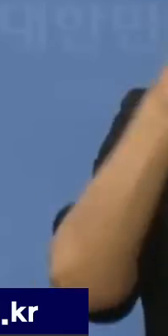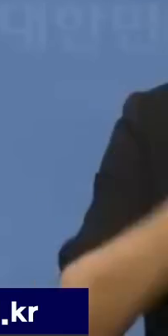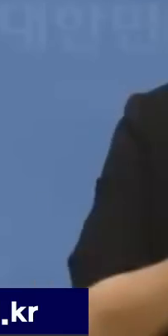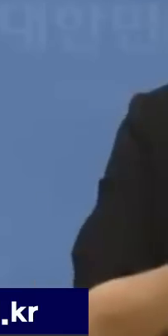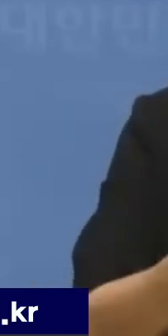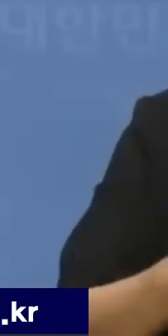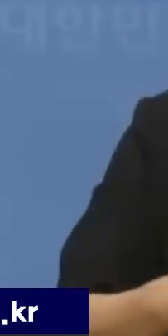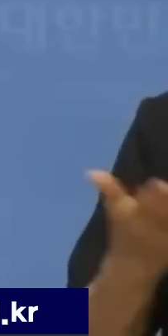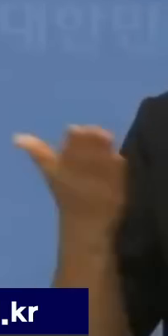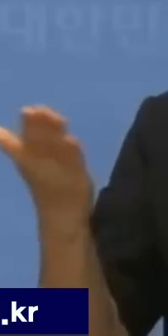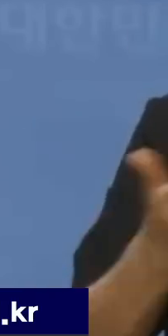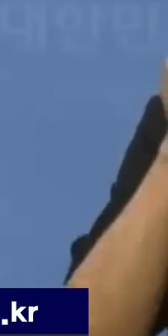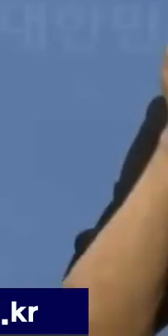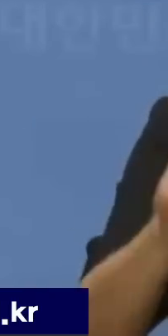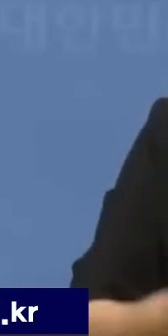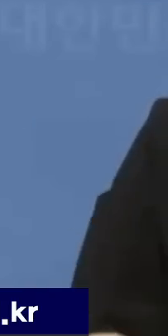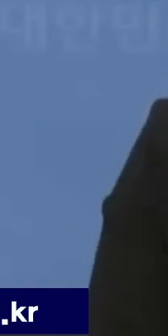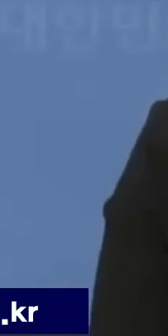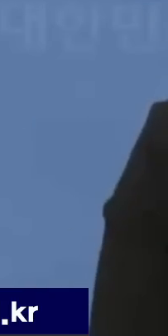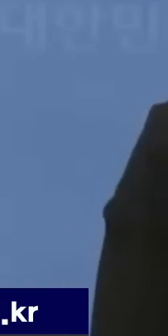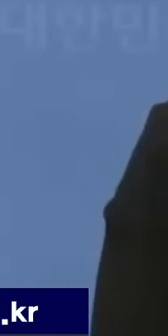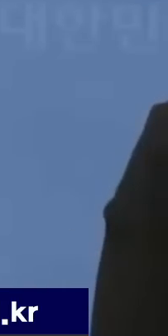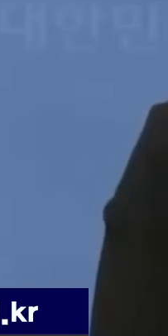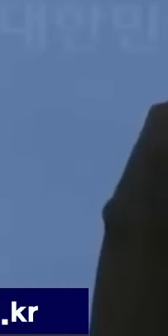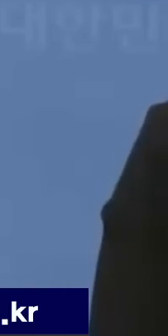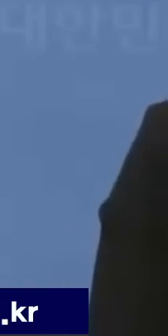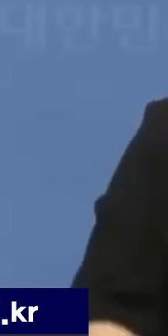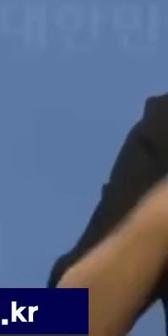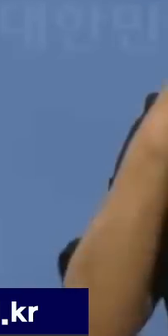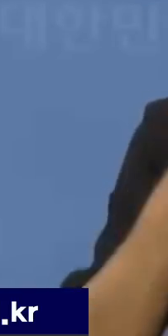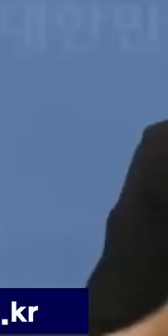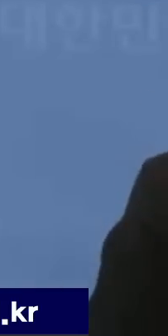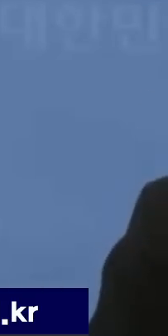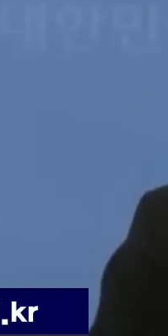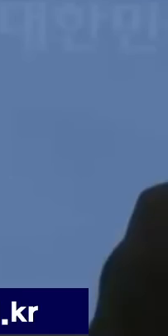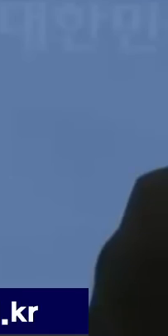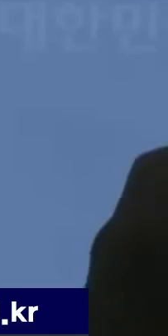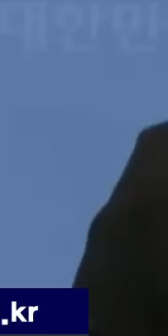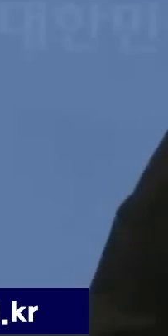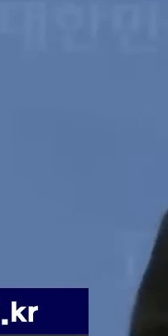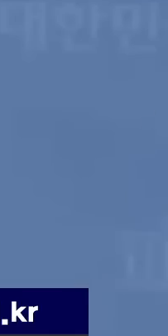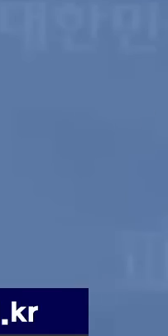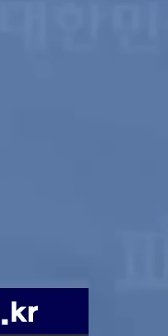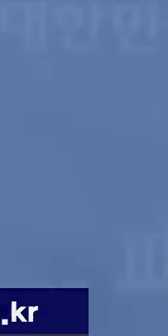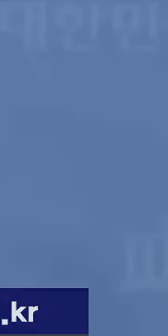제발 일 좀 하십시오 네 감사합니다